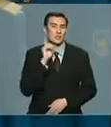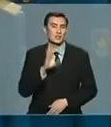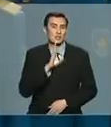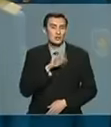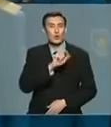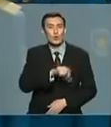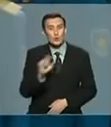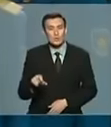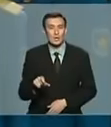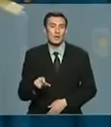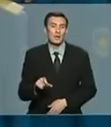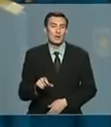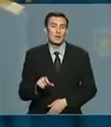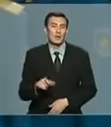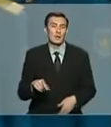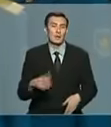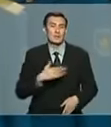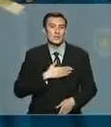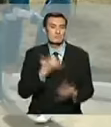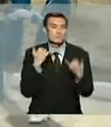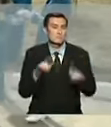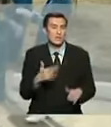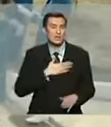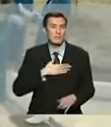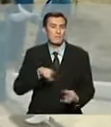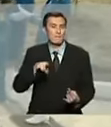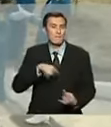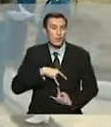Люди дивятся нашим формам, нашим